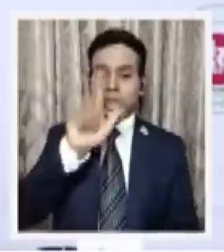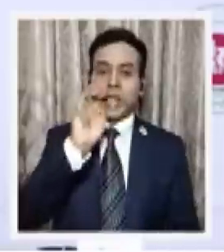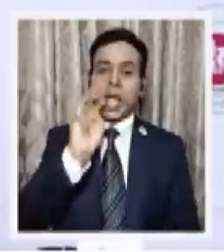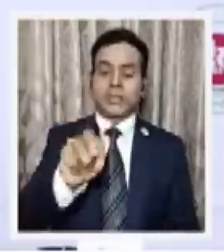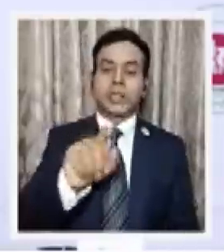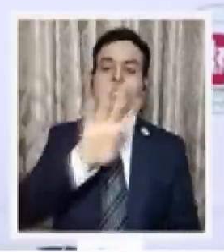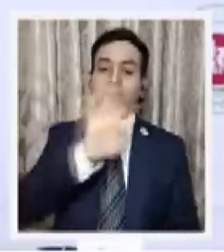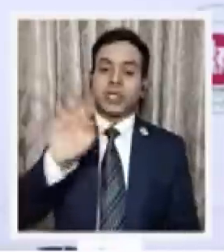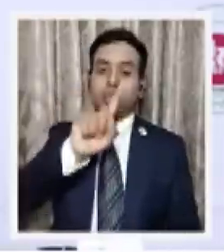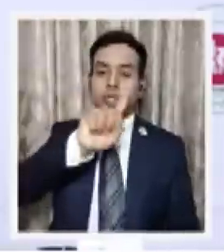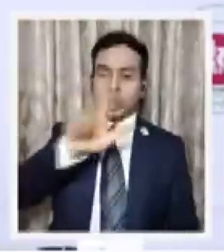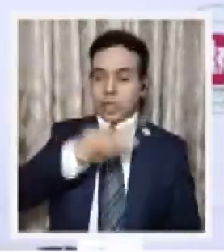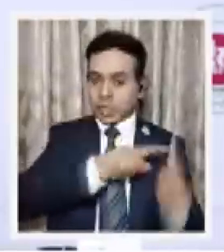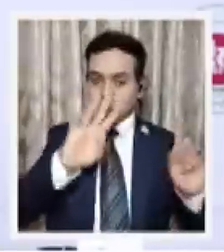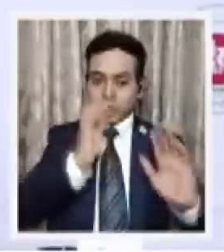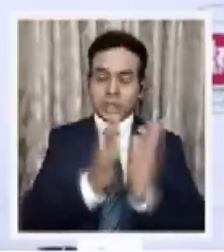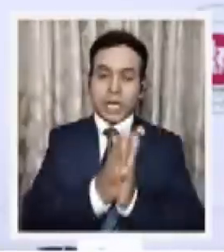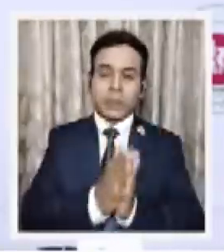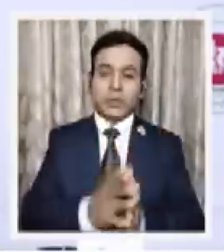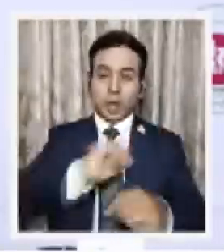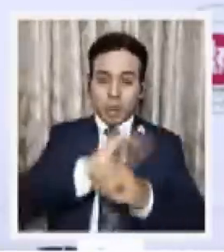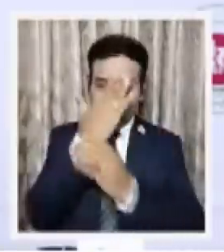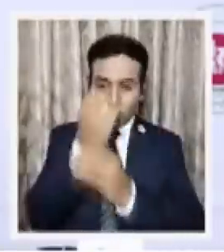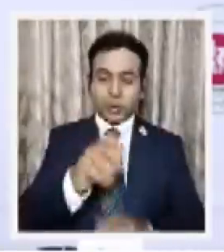67,417 জন এবং এ পর্যন্ত শনাক্ত হয়েছেন